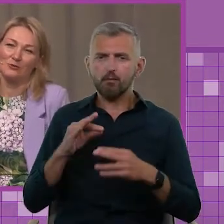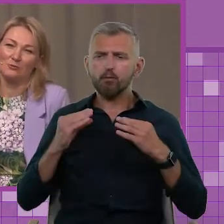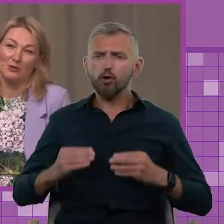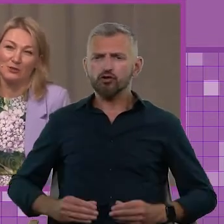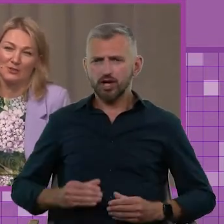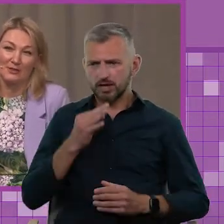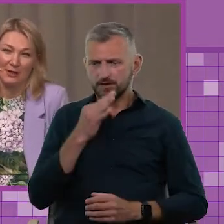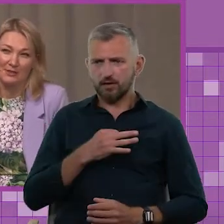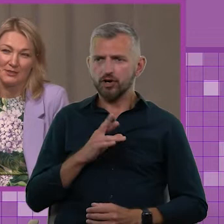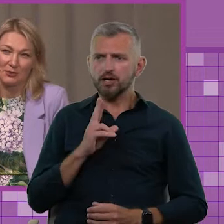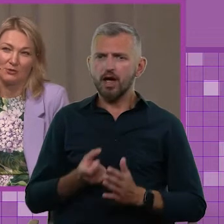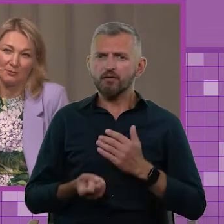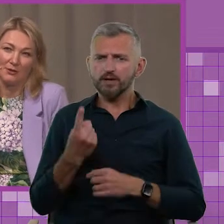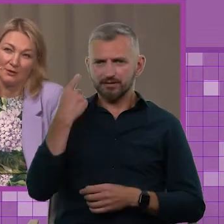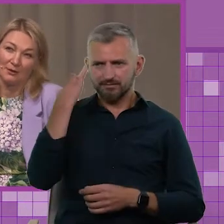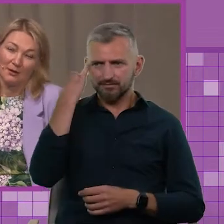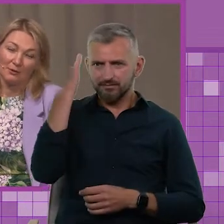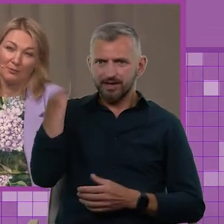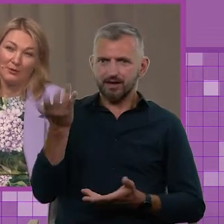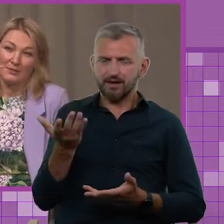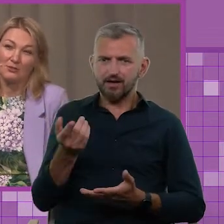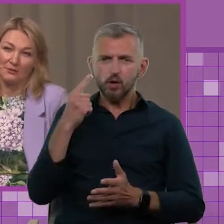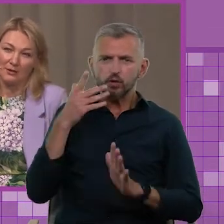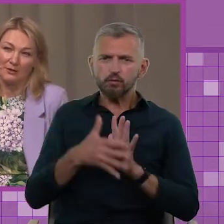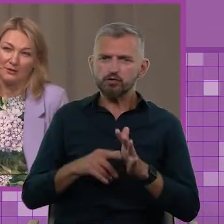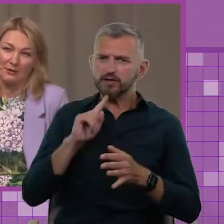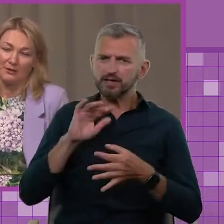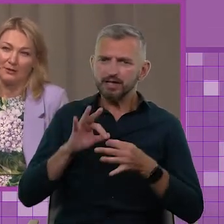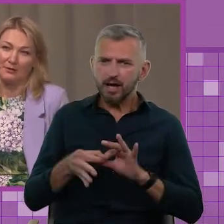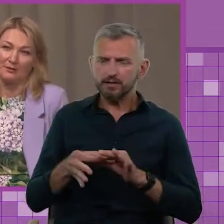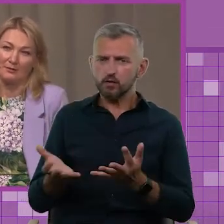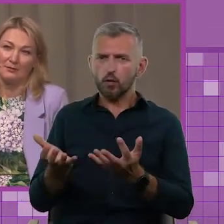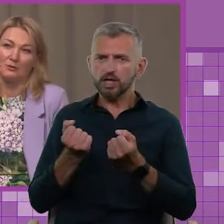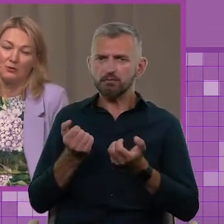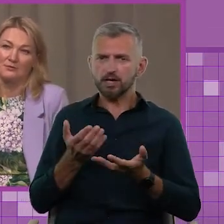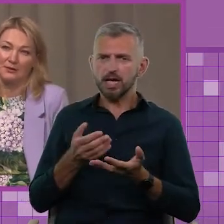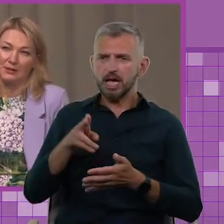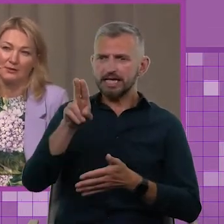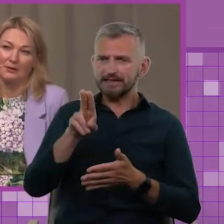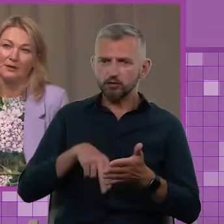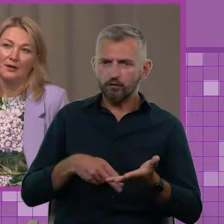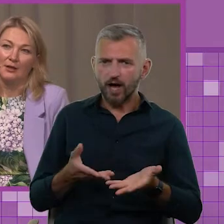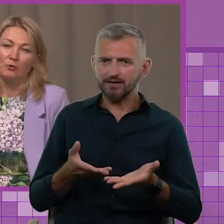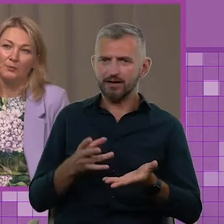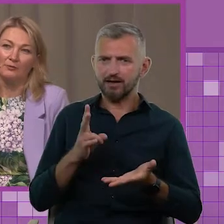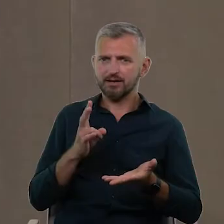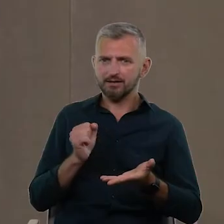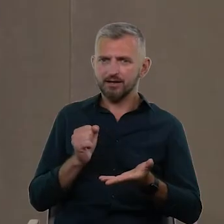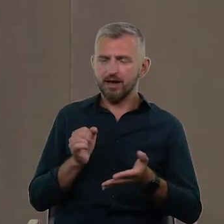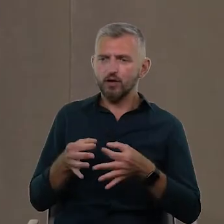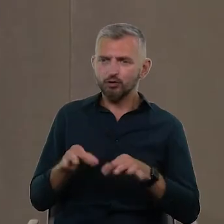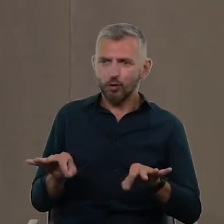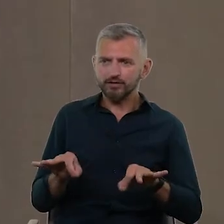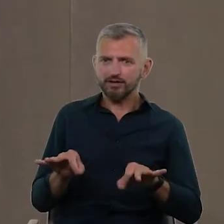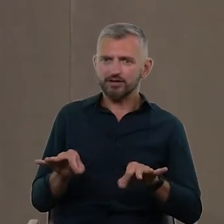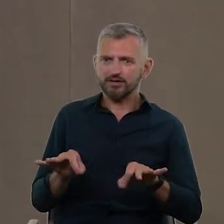бронежилетам. Скажи, як виникла ця ідея, і розуміючи складність теж отримання, ну, якби, ліцензування на дозвіл,